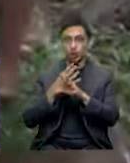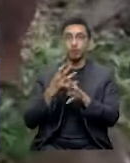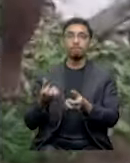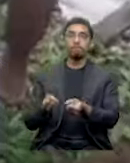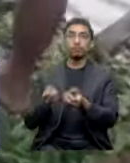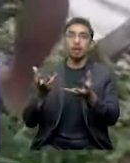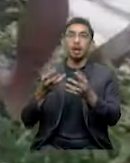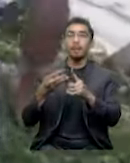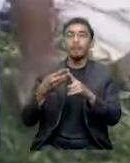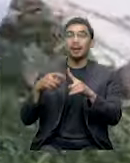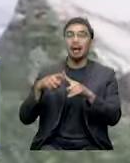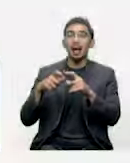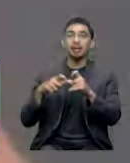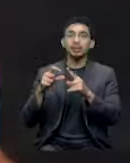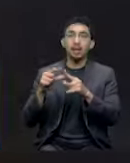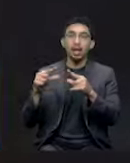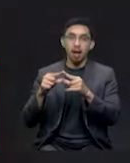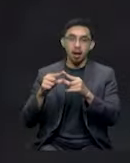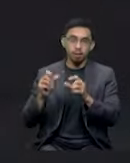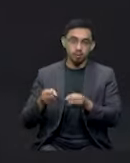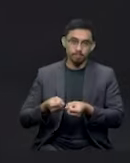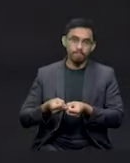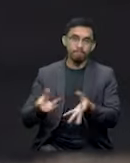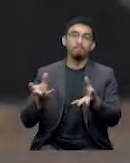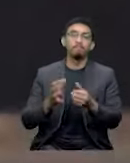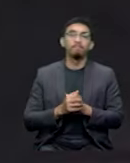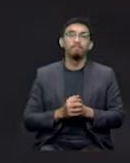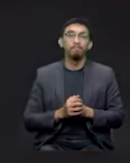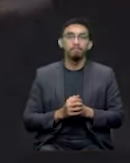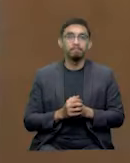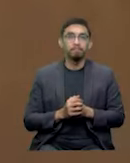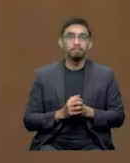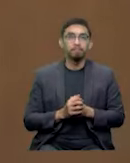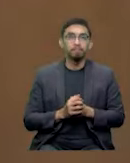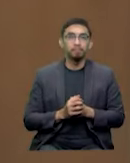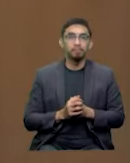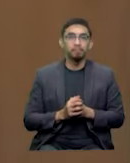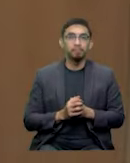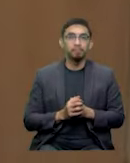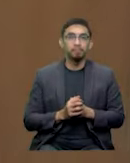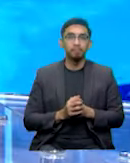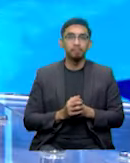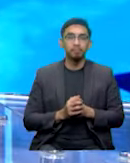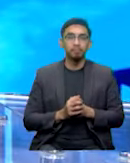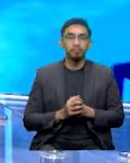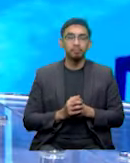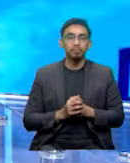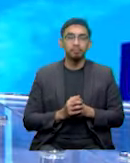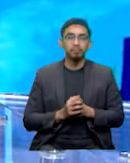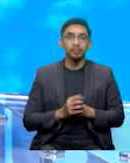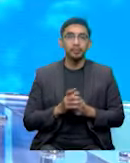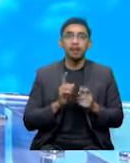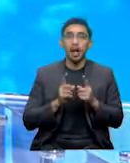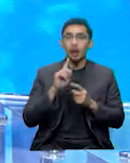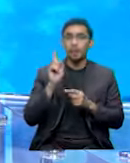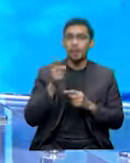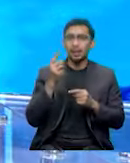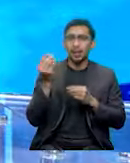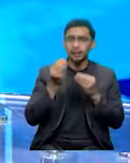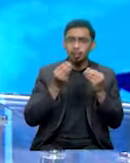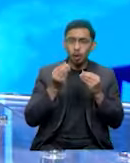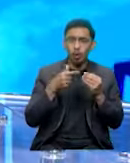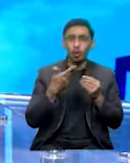Daya Pesisir dan Laut. Dari Malang, Jawa Timur, Denny Irwansyah, iNews melaporkan. Jika pemerintah sibuk